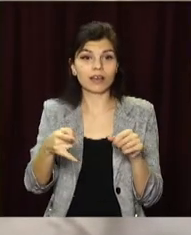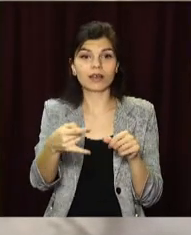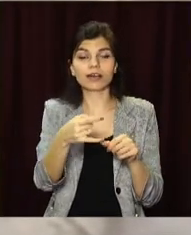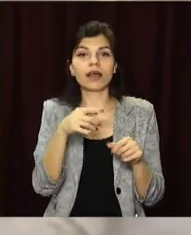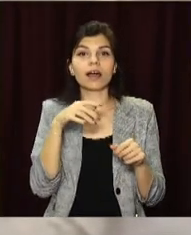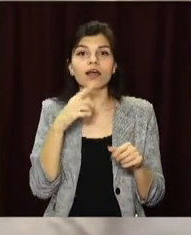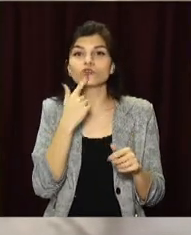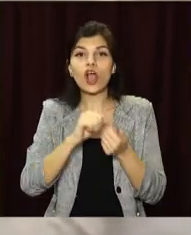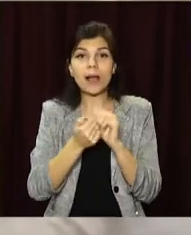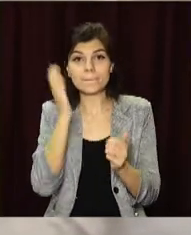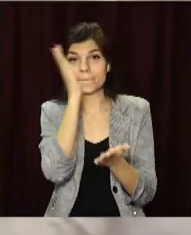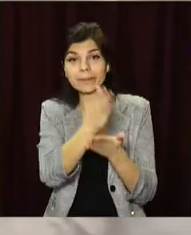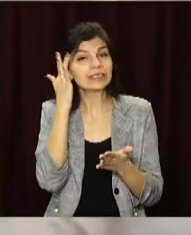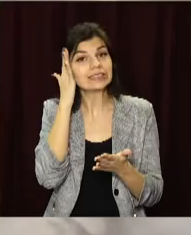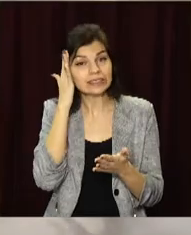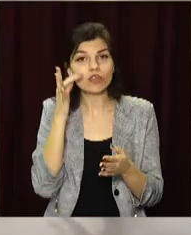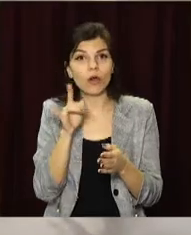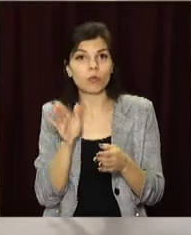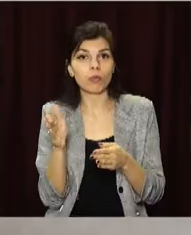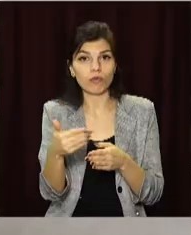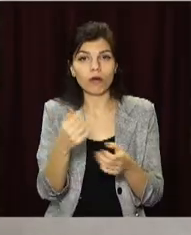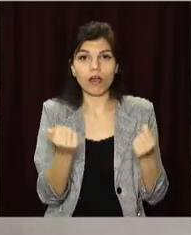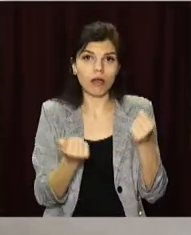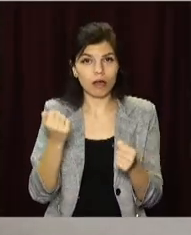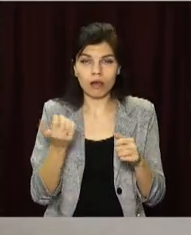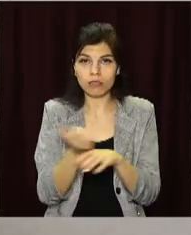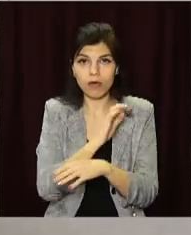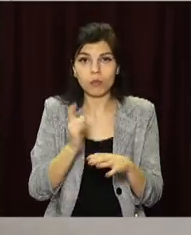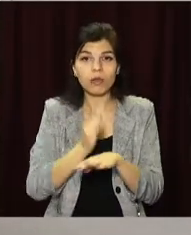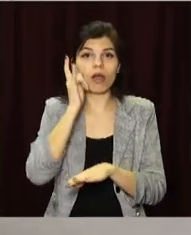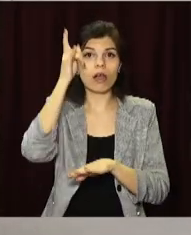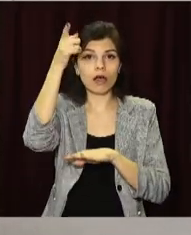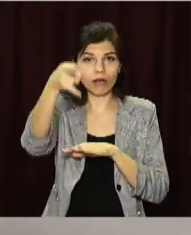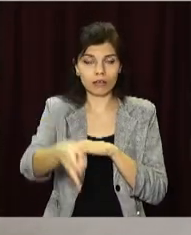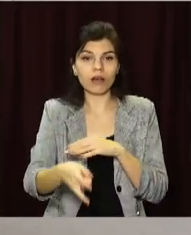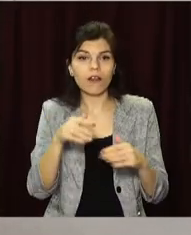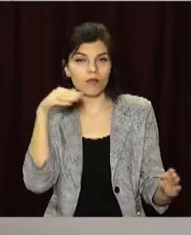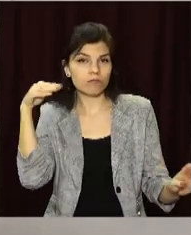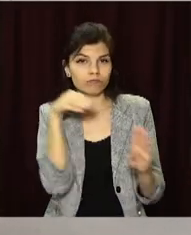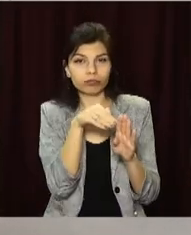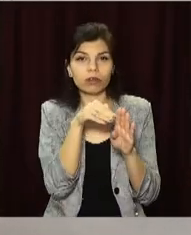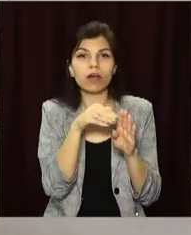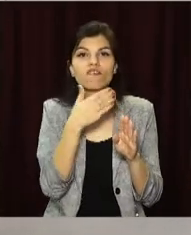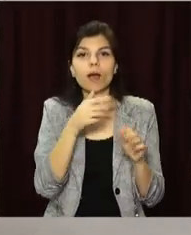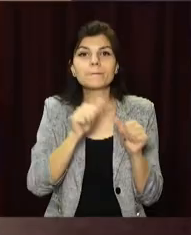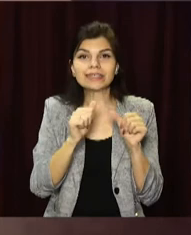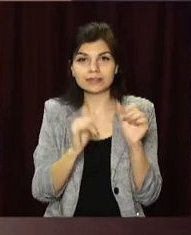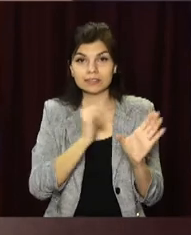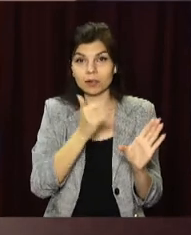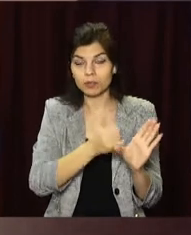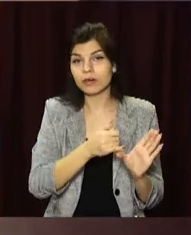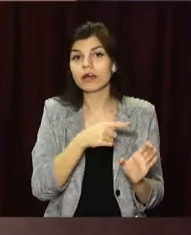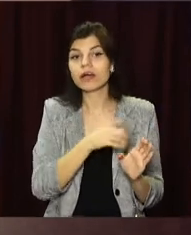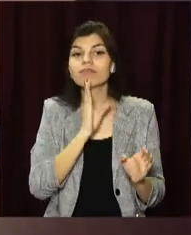житлового масиву «Червоний камінь». На повороті авто втратило керованість, перелетіло через газон і врізалося в одну з опор АЗС. В аварії